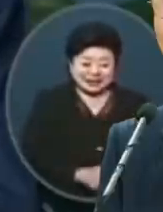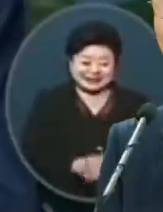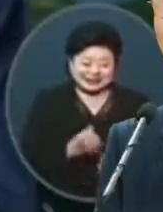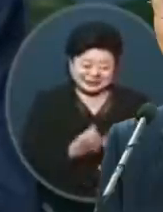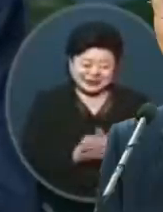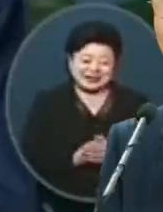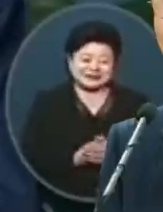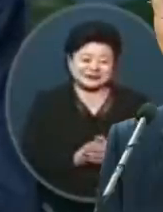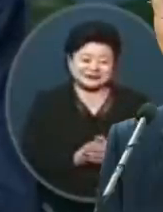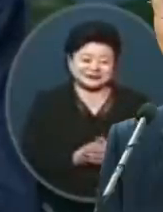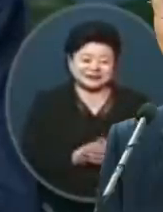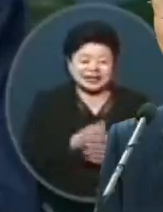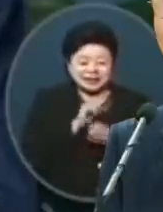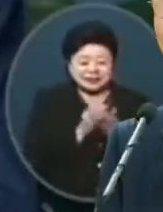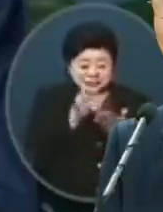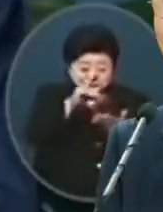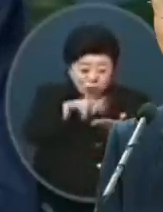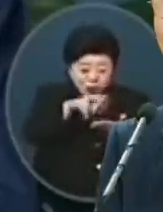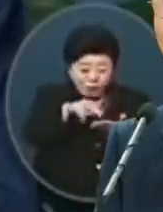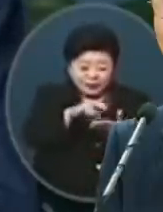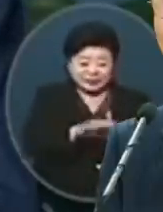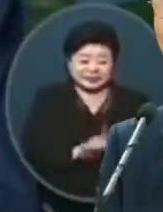그러므로 성경 말씀에